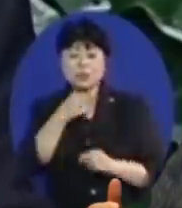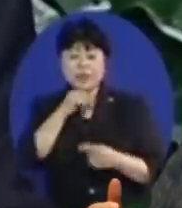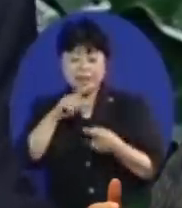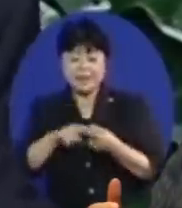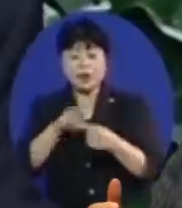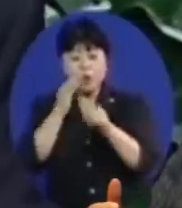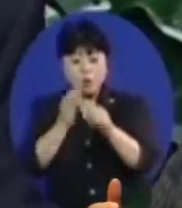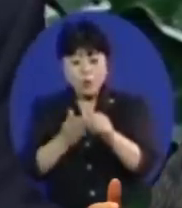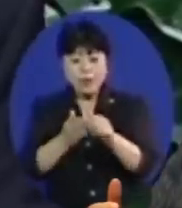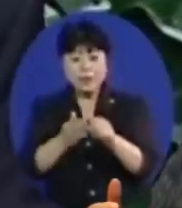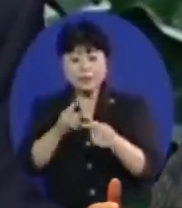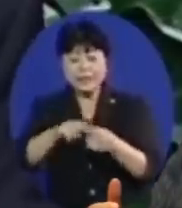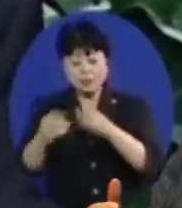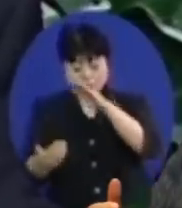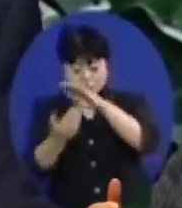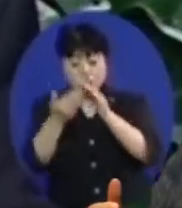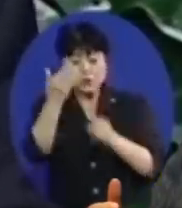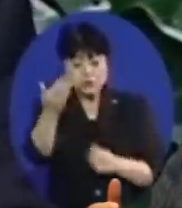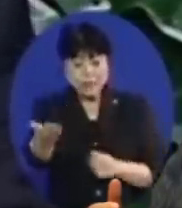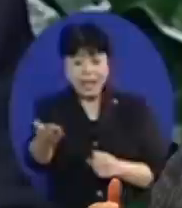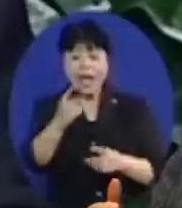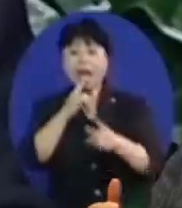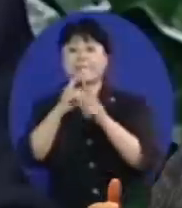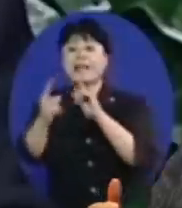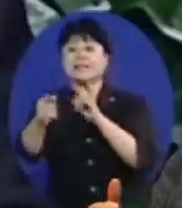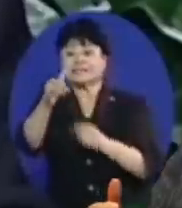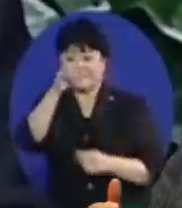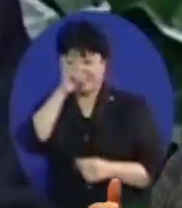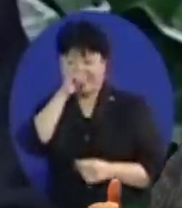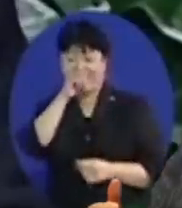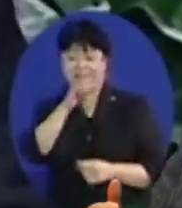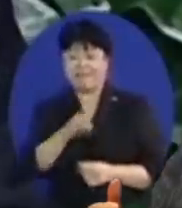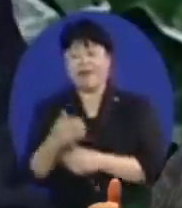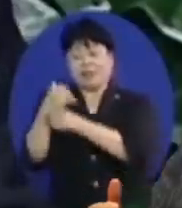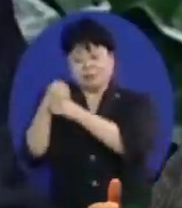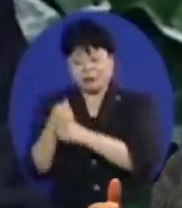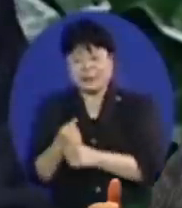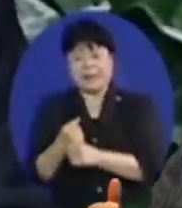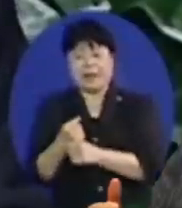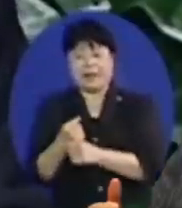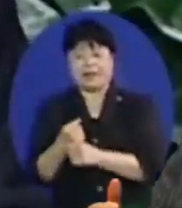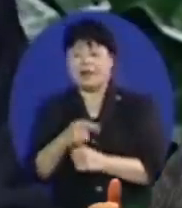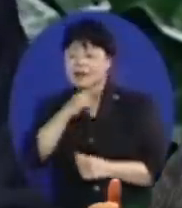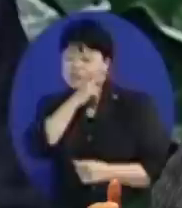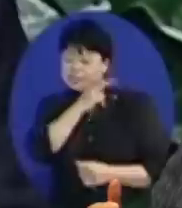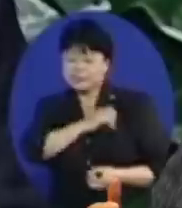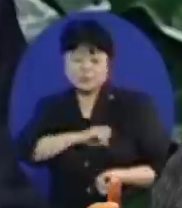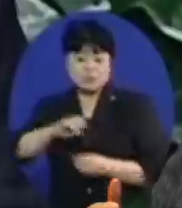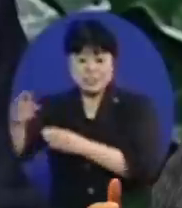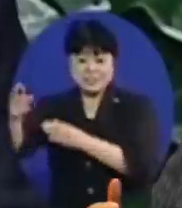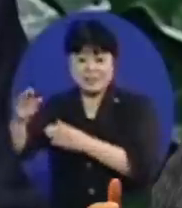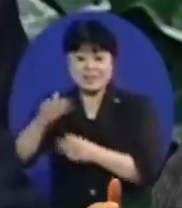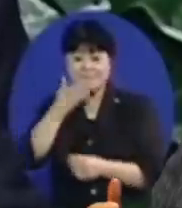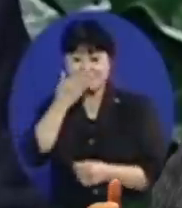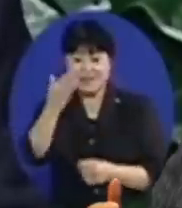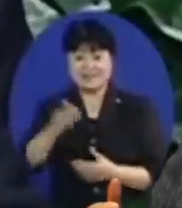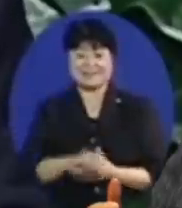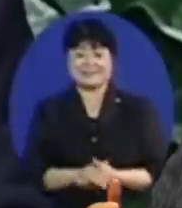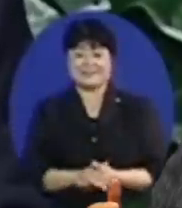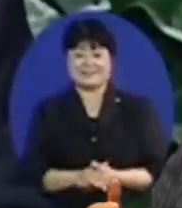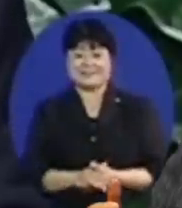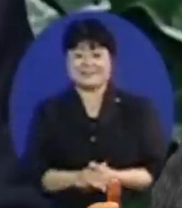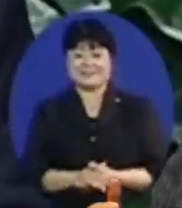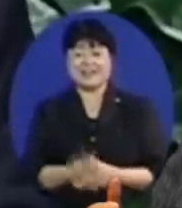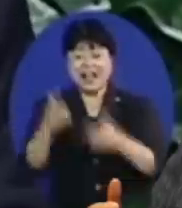구하라 이루리라고 말씀한 것입니다. 말씀이 있어야 붙잡고서 의심을 물리칠 수가 있는 것입니다.